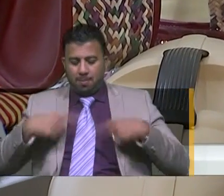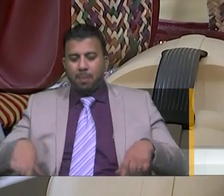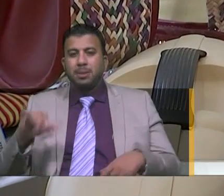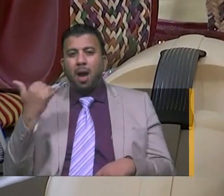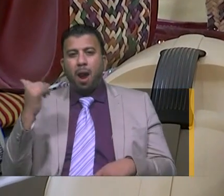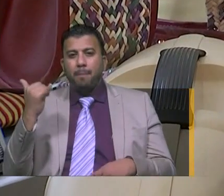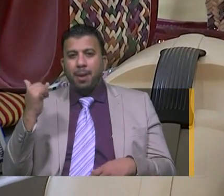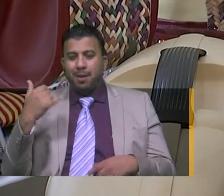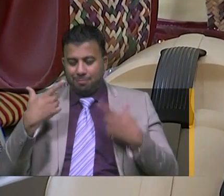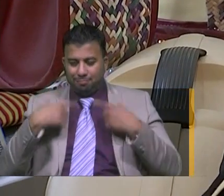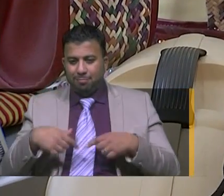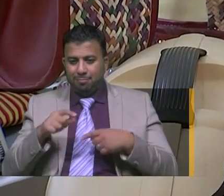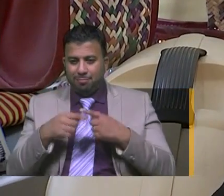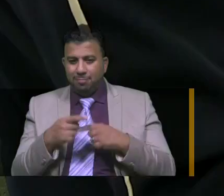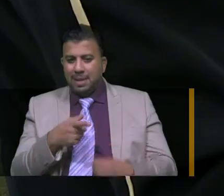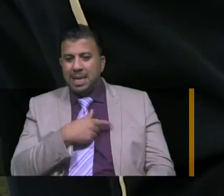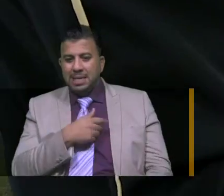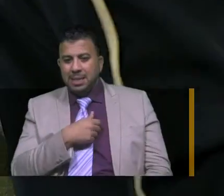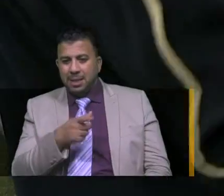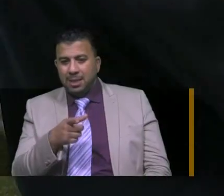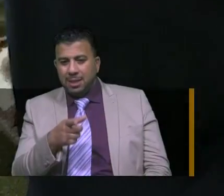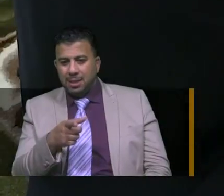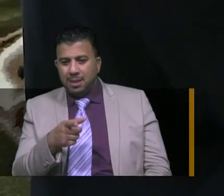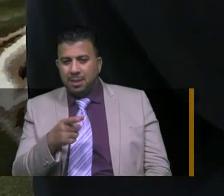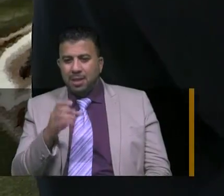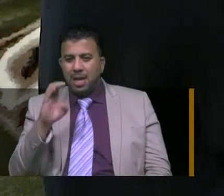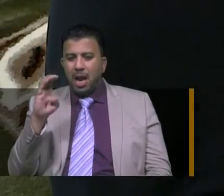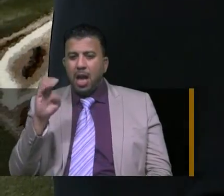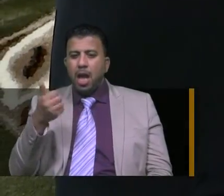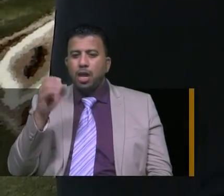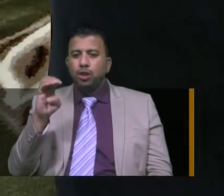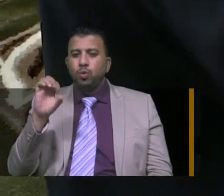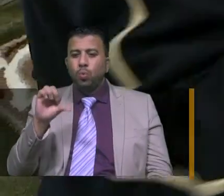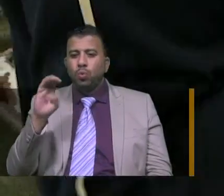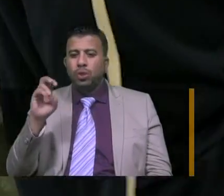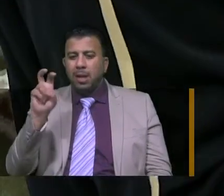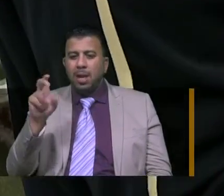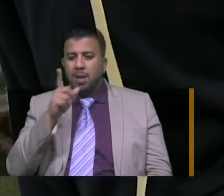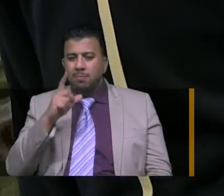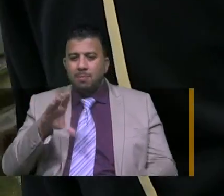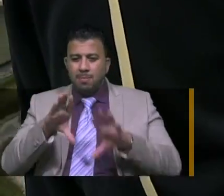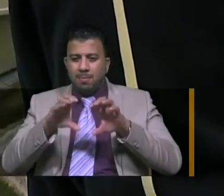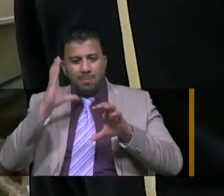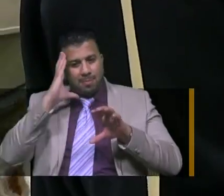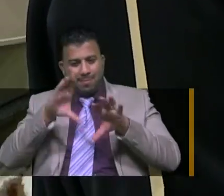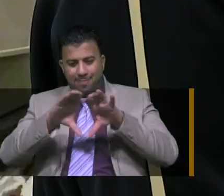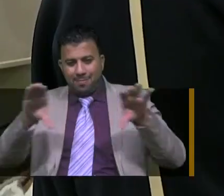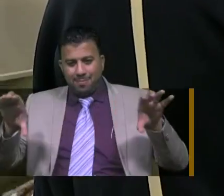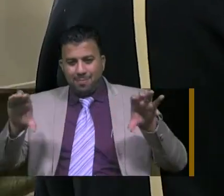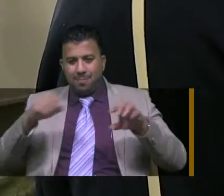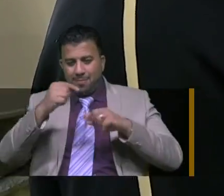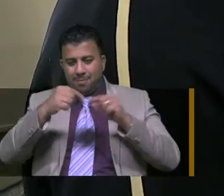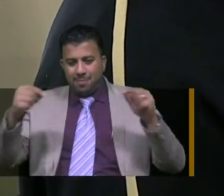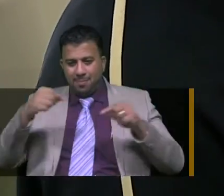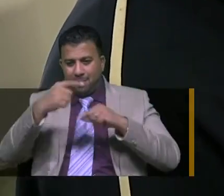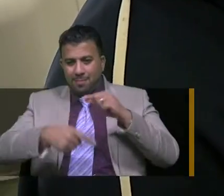طبعا، وهذا اسمه كجوجة كامل، وهي المخدة، هاي المخدة والكجوجة مالها، والخيوط